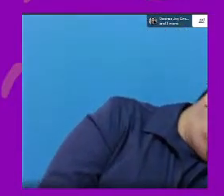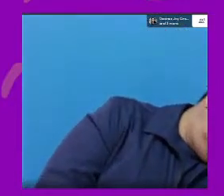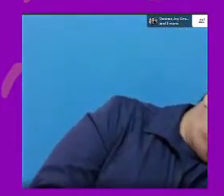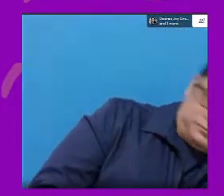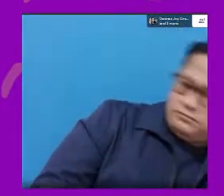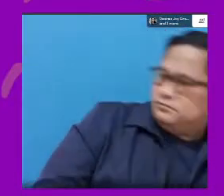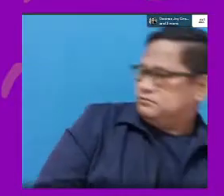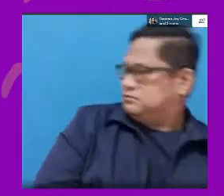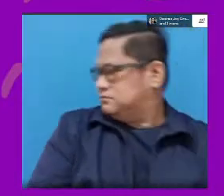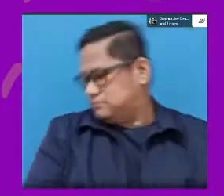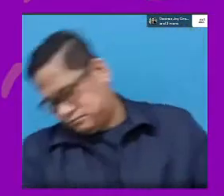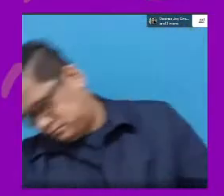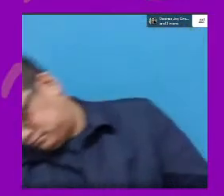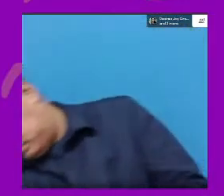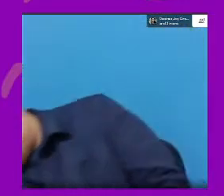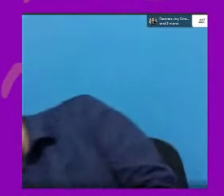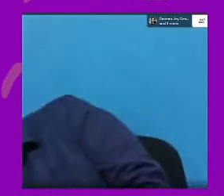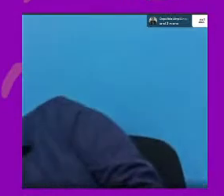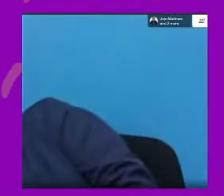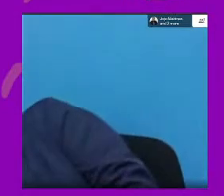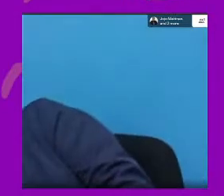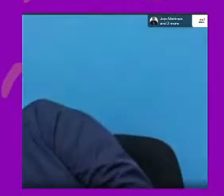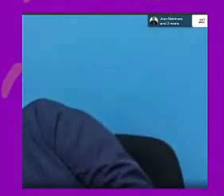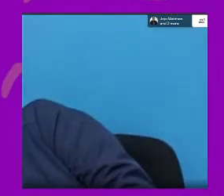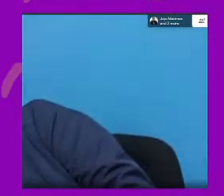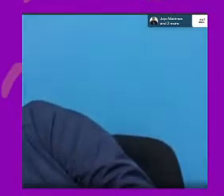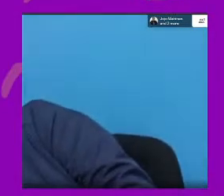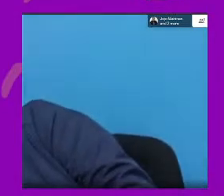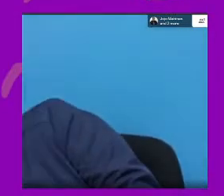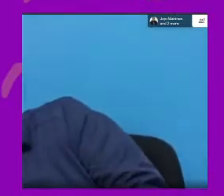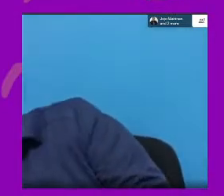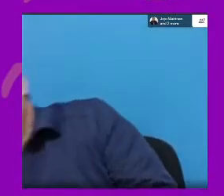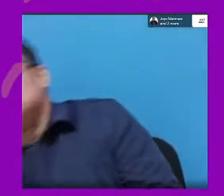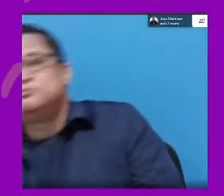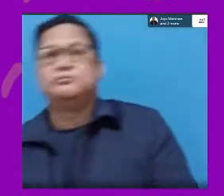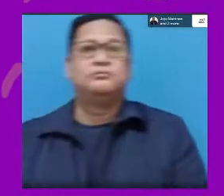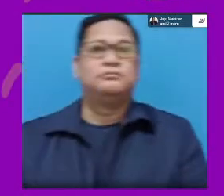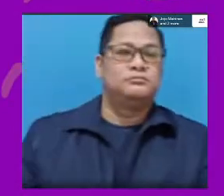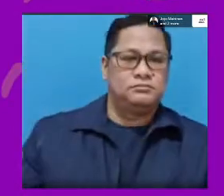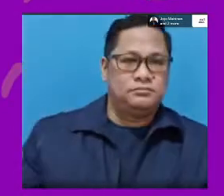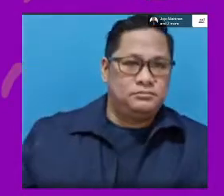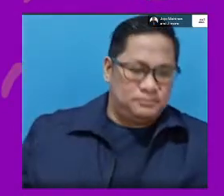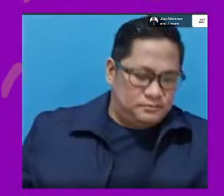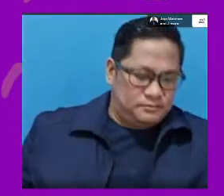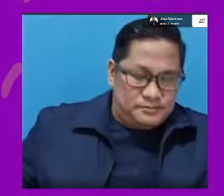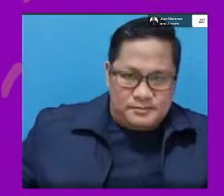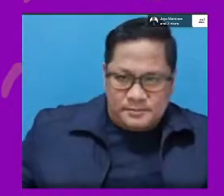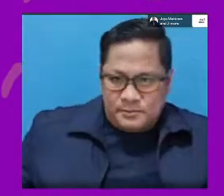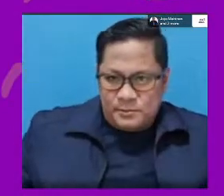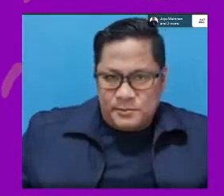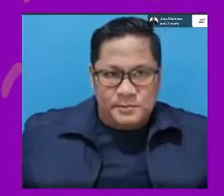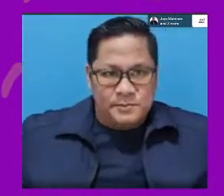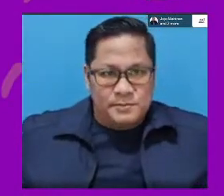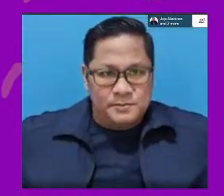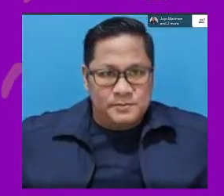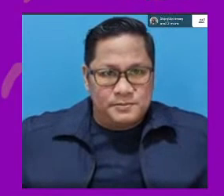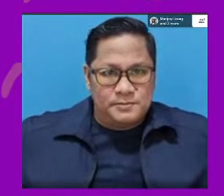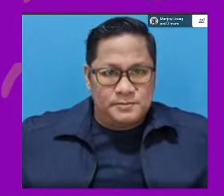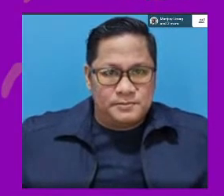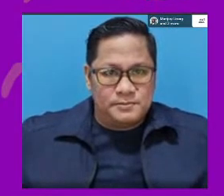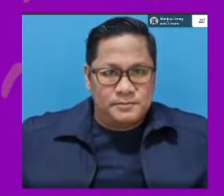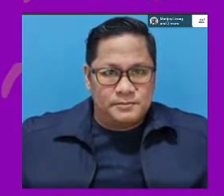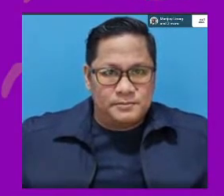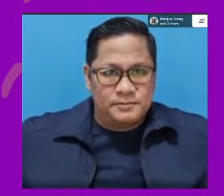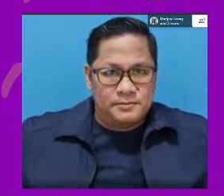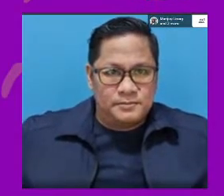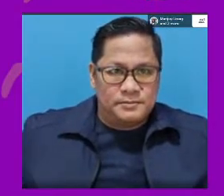sanitation facilities, ospital at clinic, maaasahang medical professionals, at gamot para sa may sakit. Ikalawa,